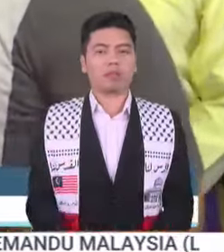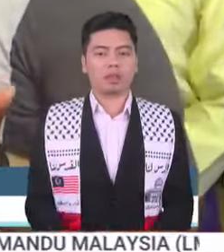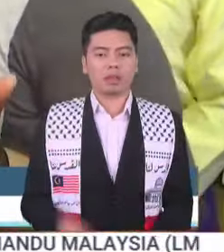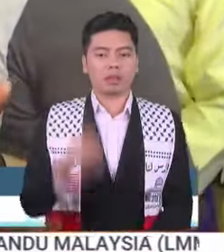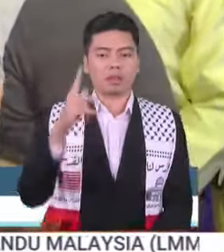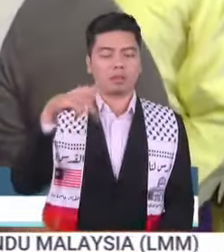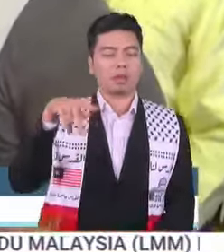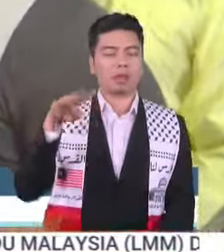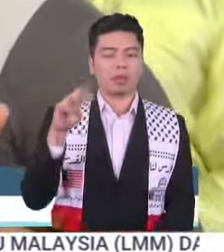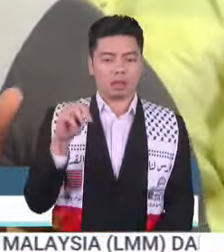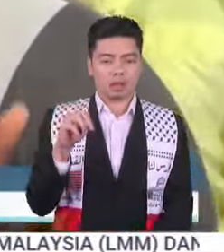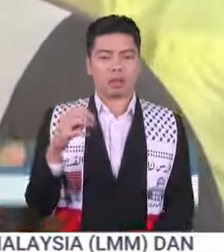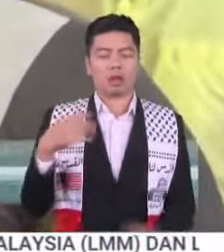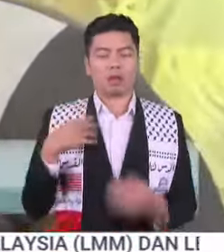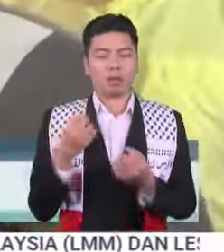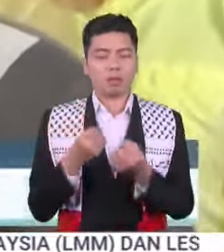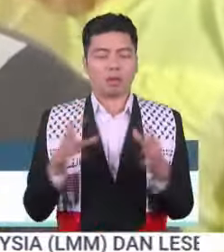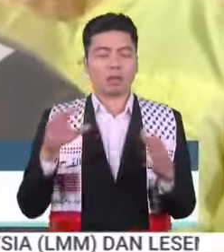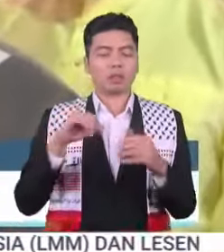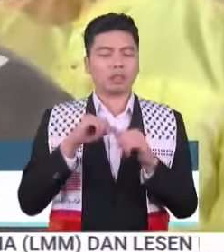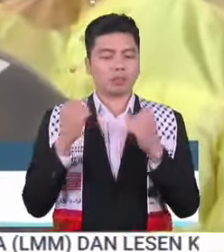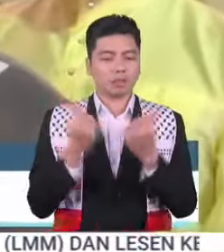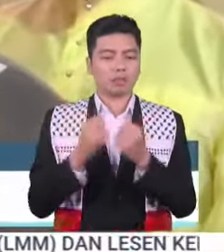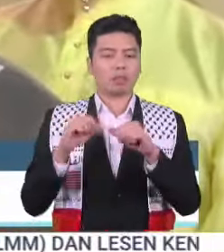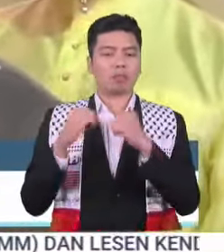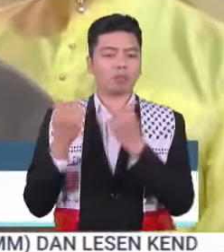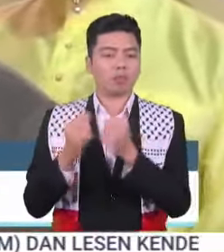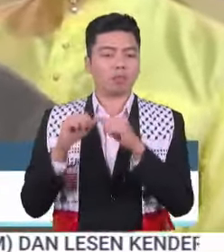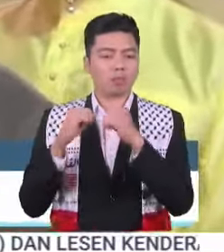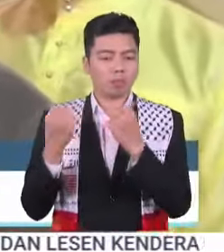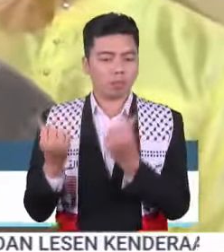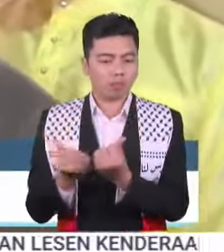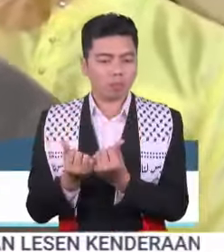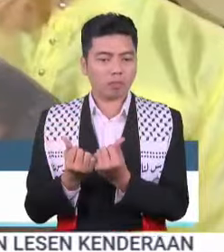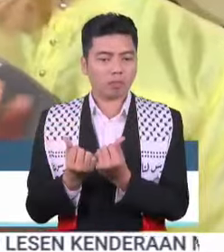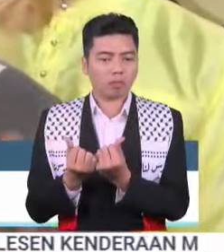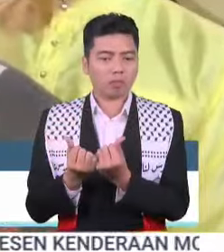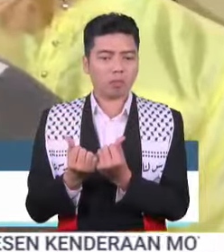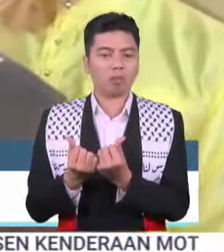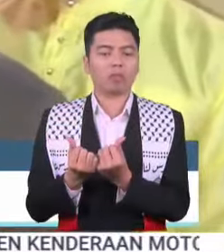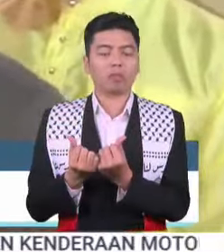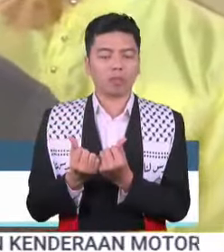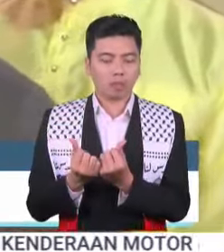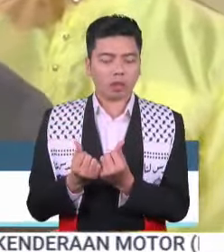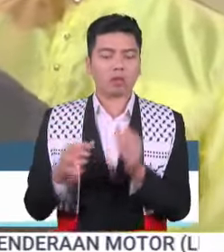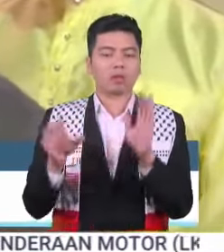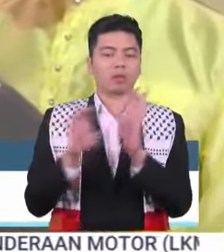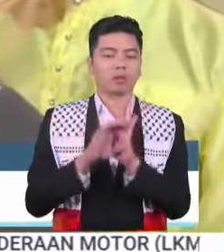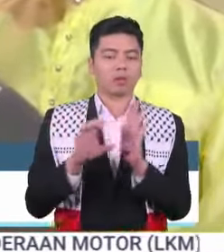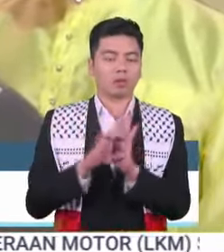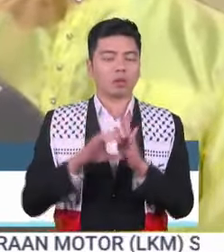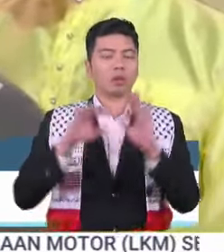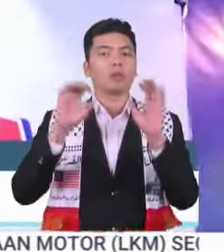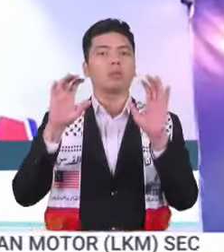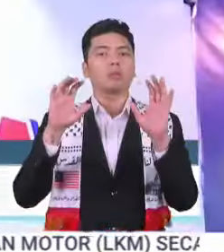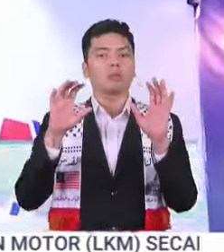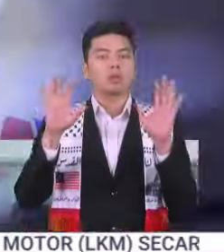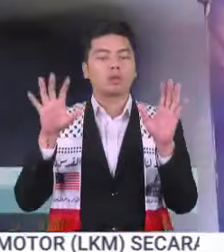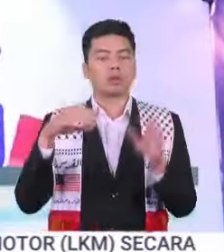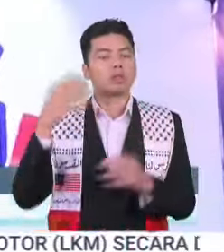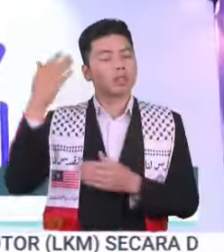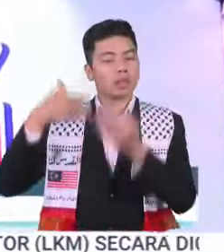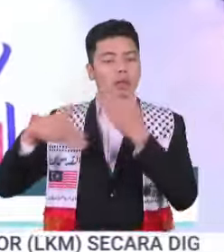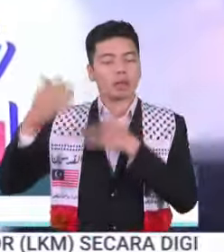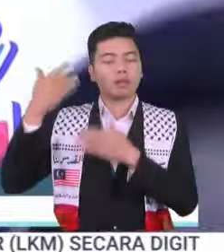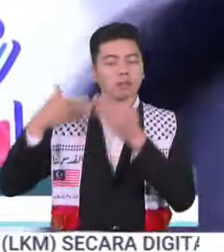ada banyak melalui agensi-agensi kami. Kami menyampaikan servis-servis melalui agensi kami seperti Jabatan Muzium Negara, Perpustakaan